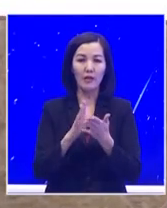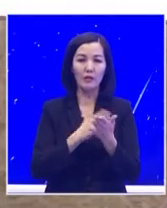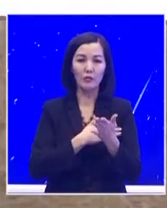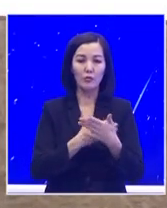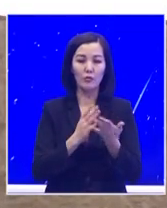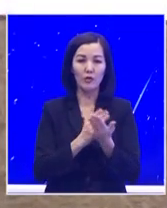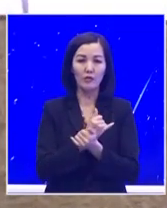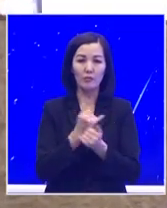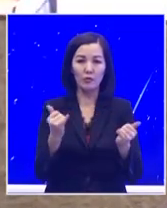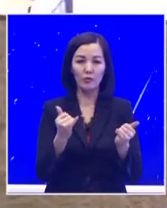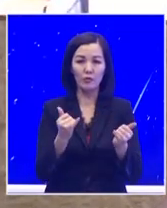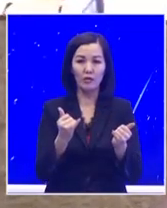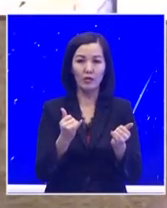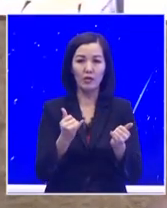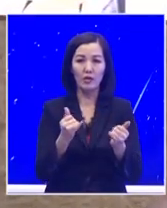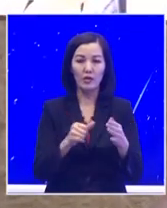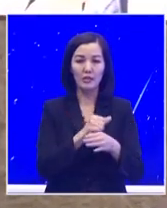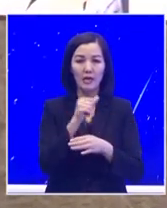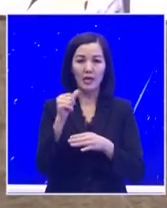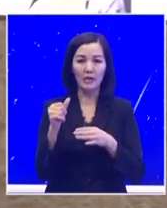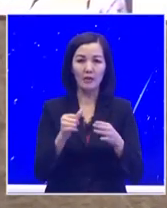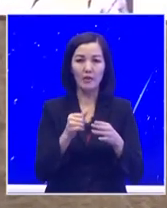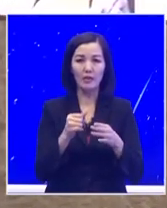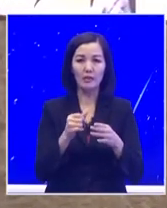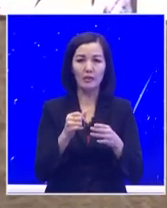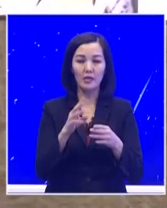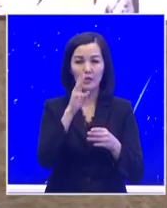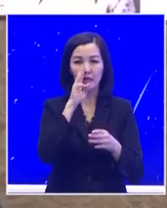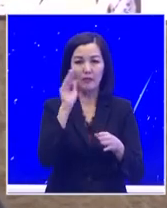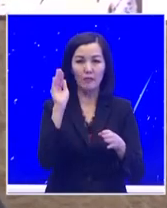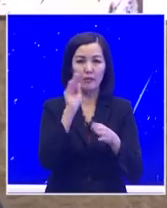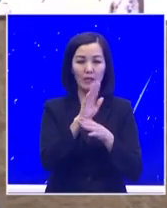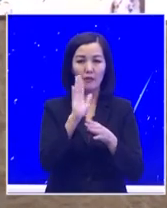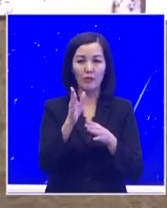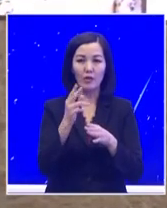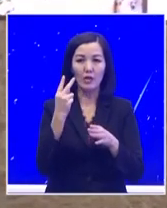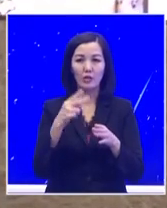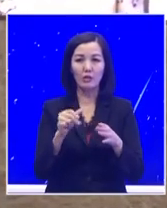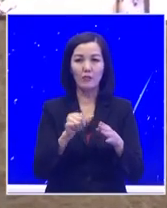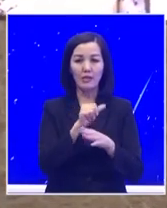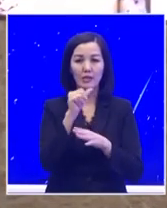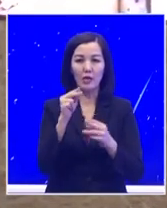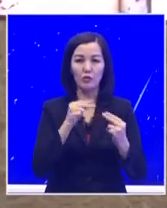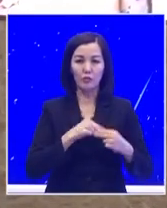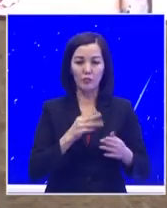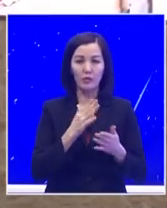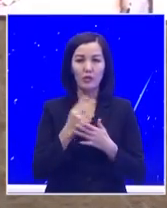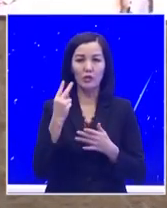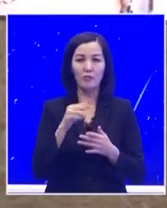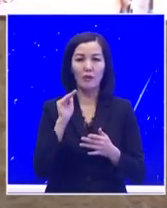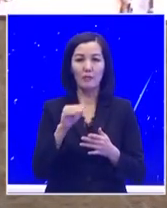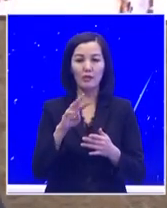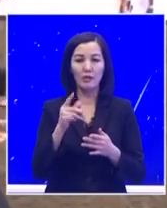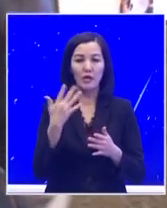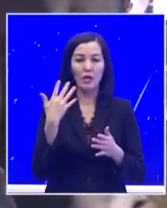сол кісіге соответственно сағатына байланысты ақша жіберіледі, стипендиясын қосымша. Мысалы, 20 сағат өтесе бір жерде 20 мың теңге,